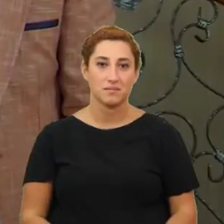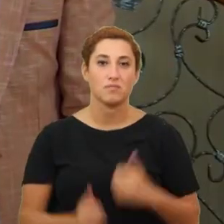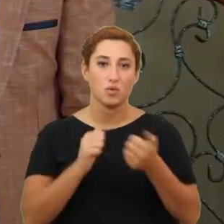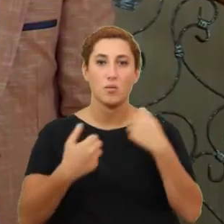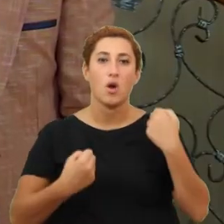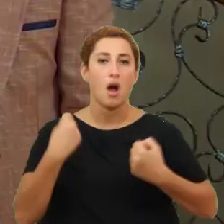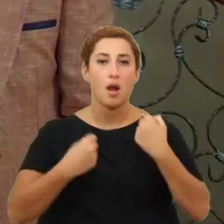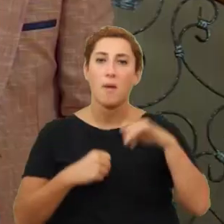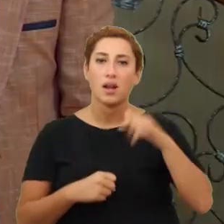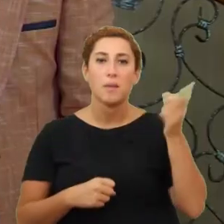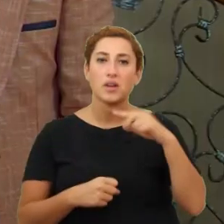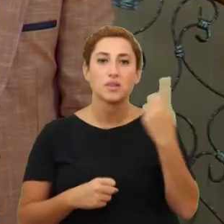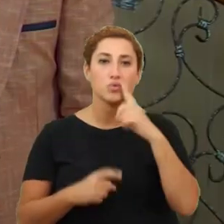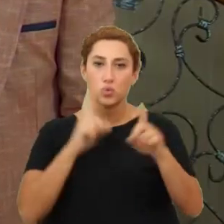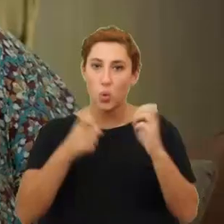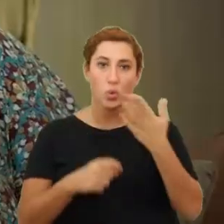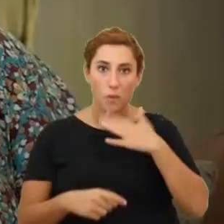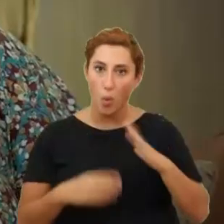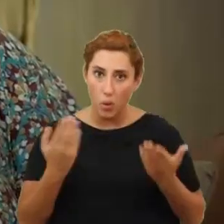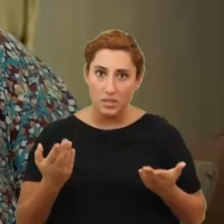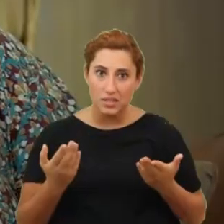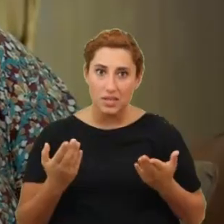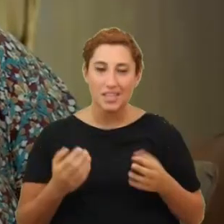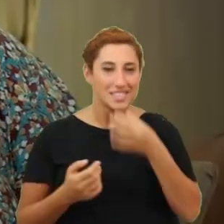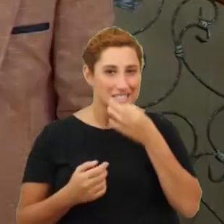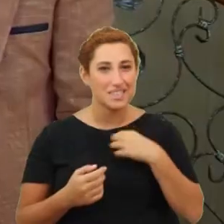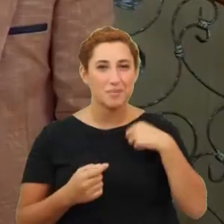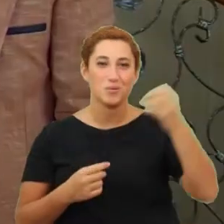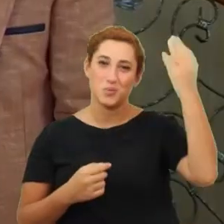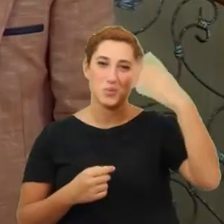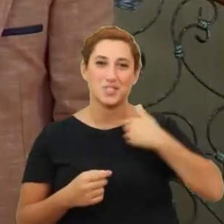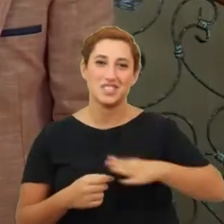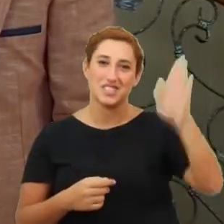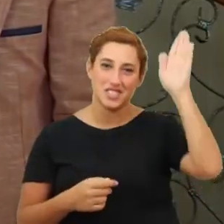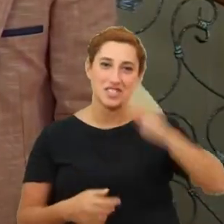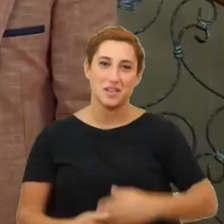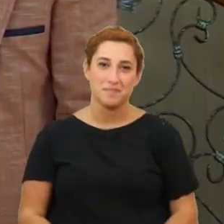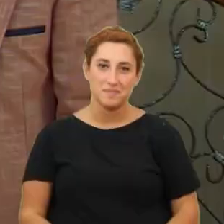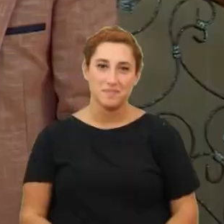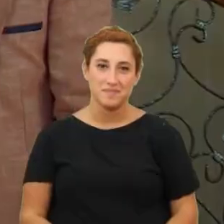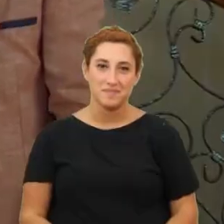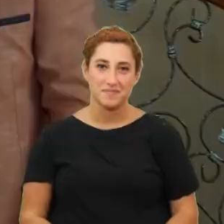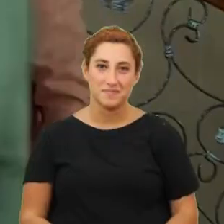Spor arabayla ilgili başka bir sorunuz yoksa müsaadenizle ben bir duş alacağım.